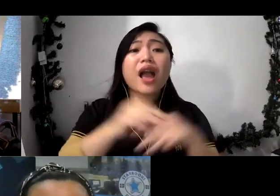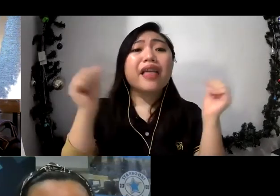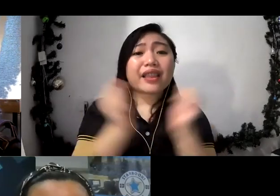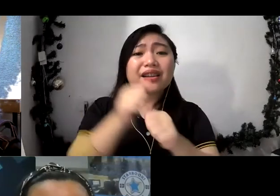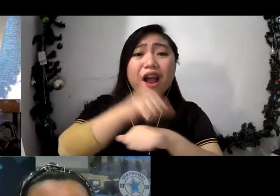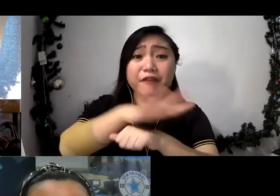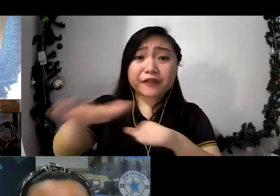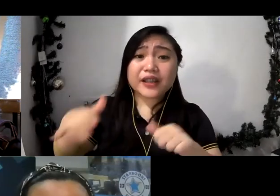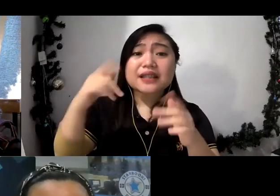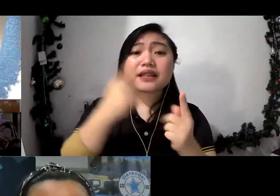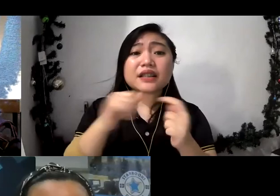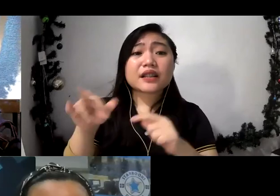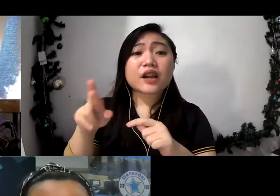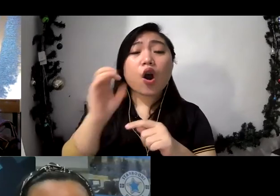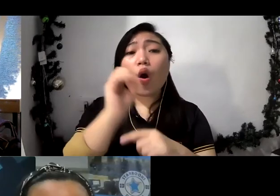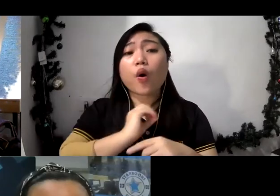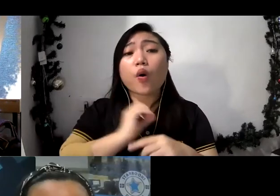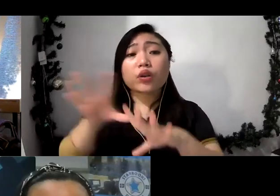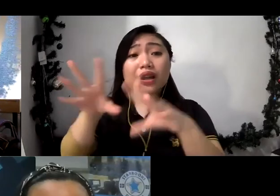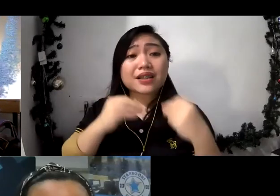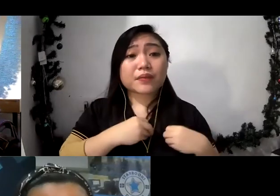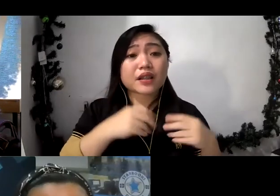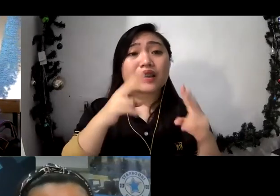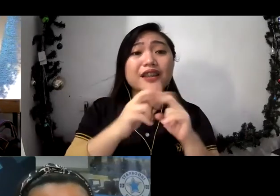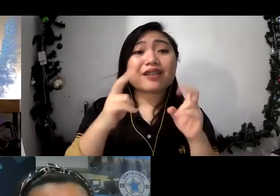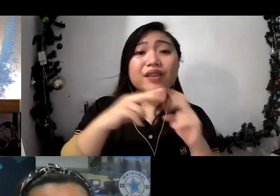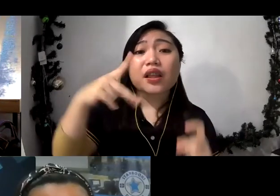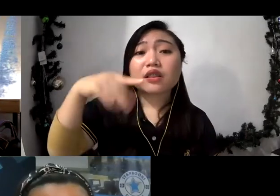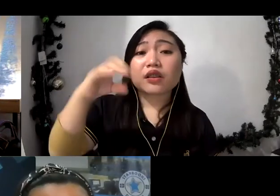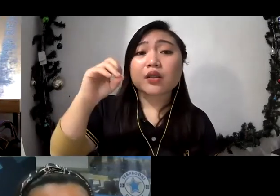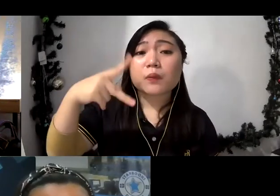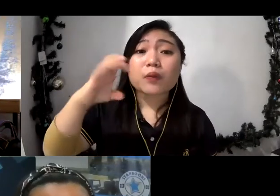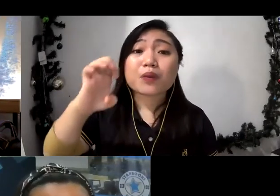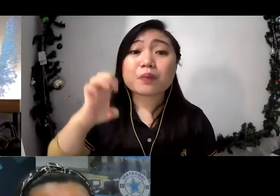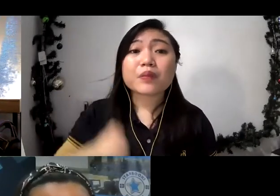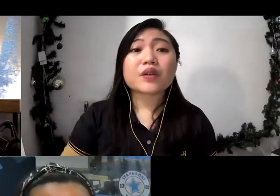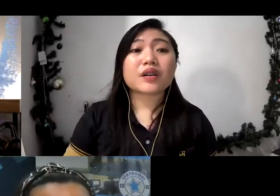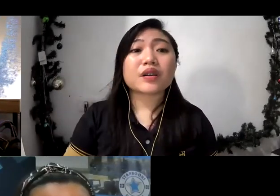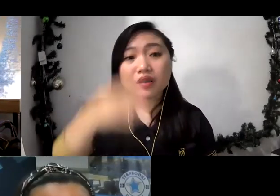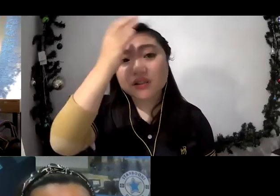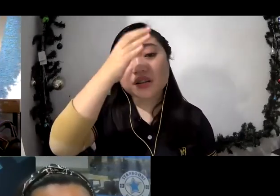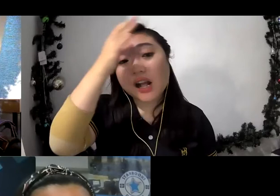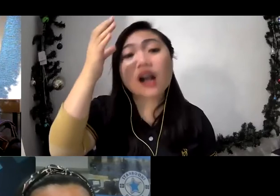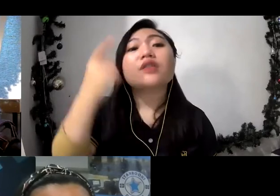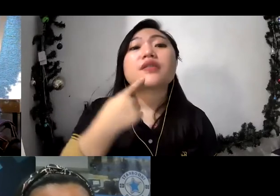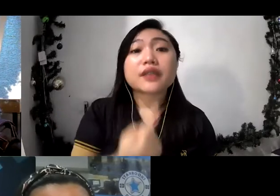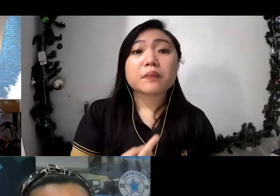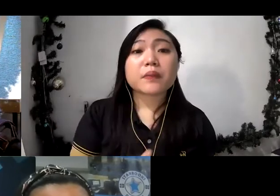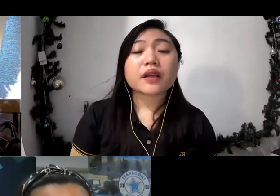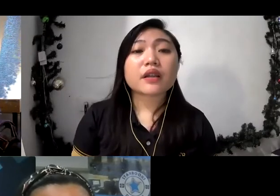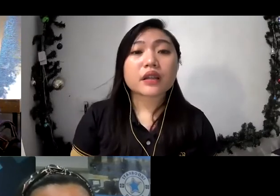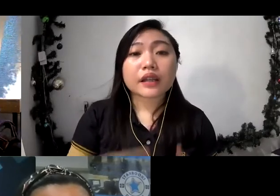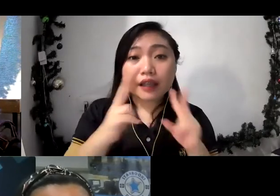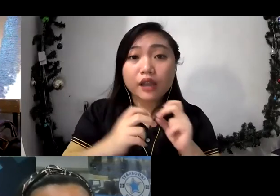sa kanilang pagtanggap. But recently, no, even Pope Francis, no, predominantly Catholic po tayo, but recently even